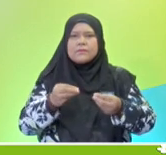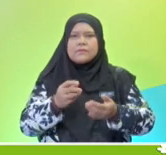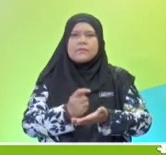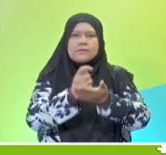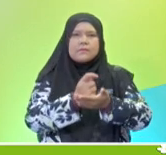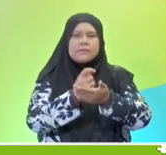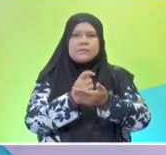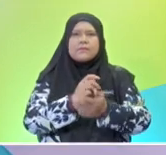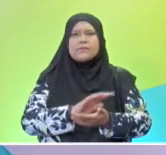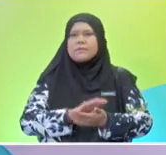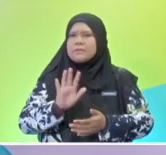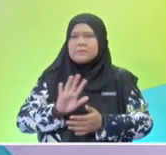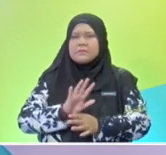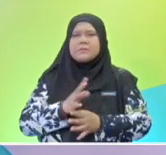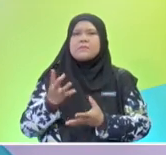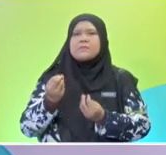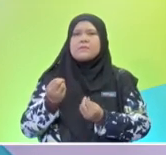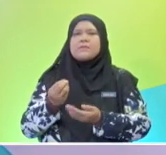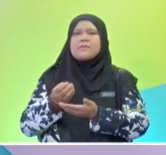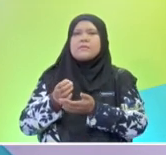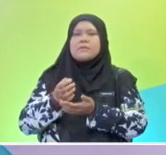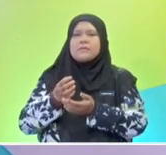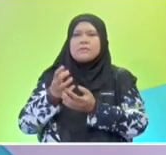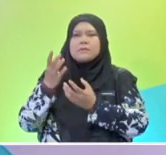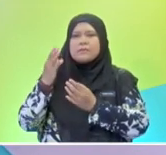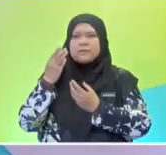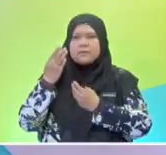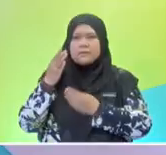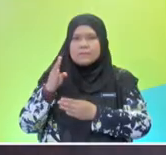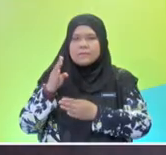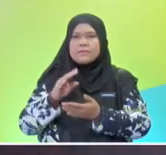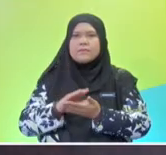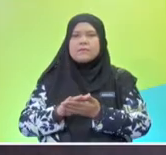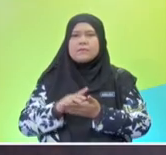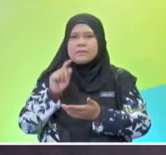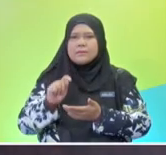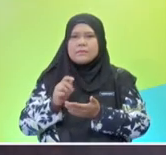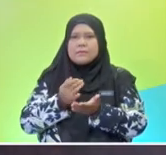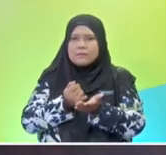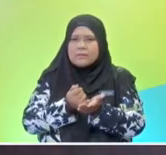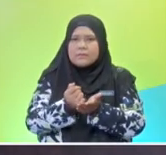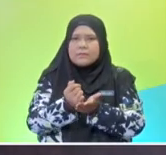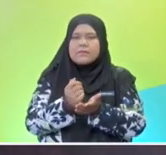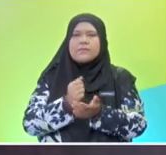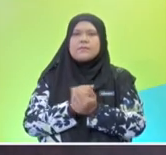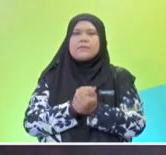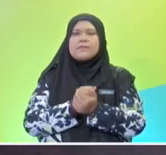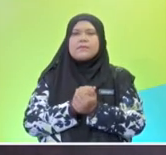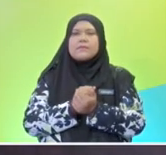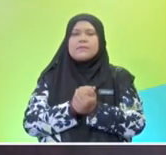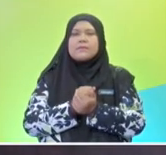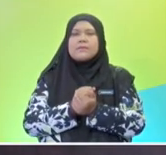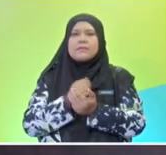mereka. Bantuan itu mestilah ikhlas. Betul eh? Betul cikgu, kena baik. Ikhlas tu. Jadi